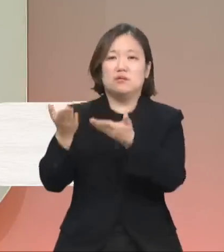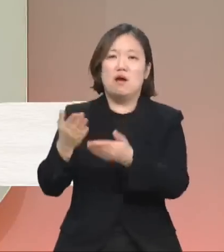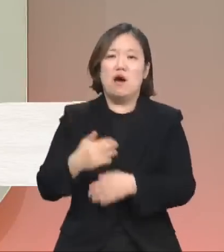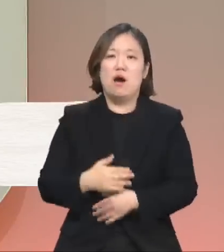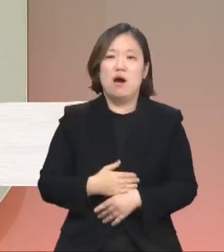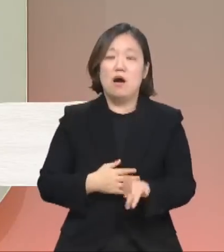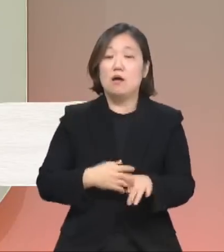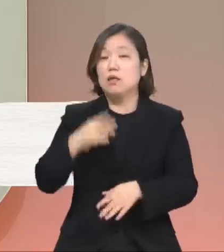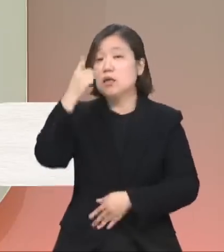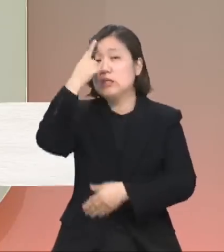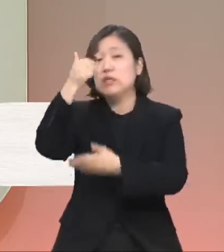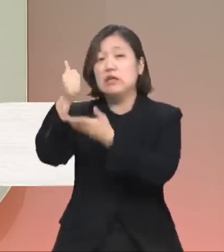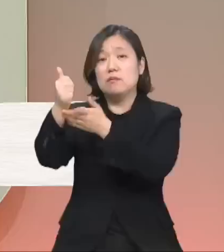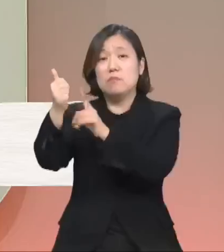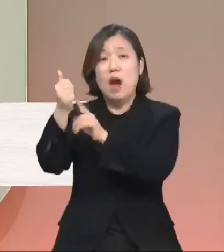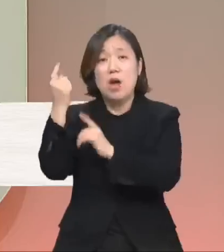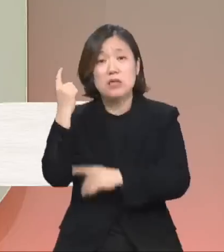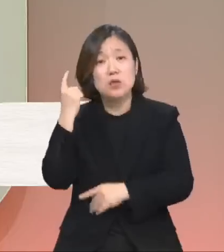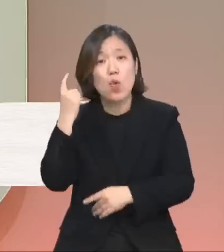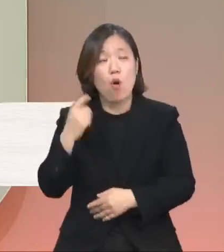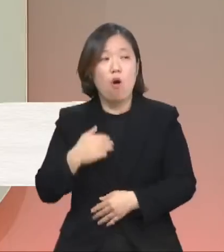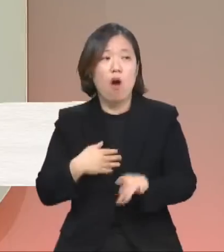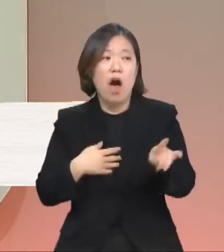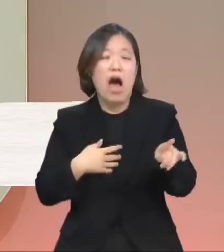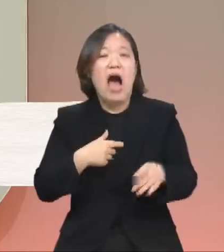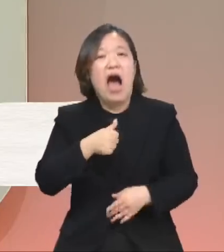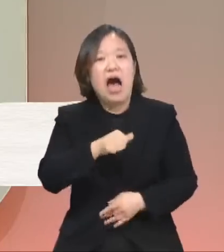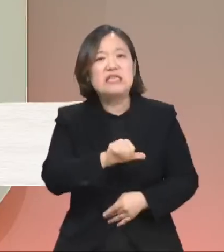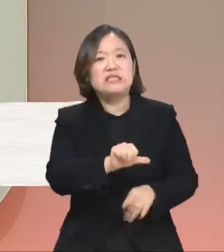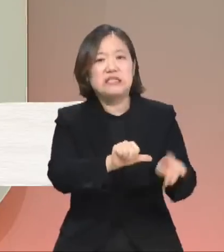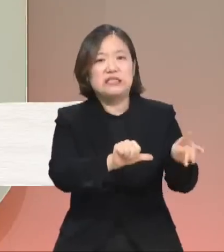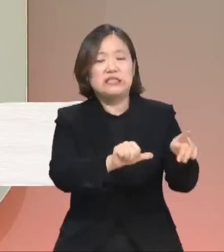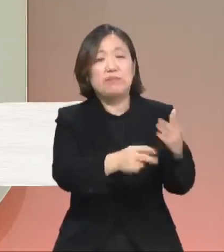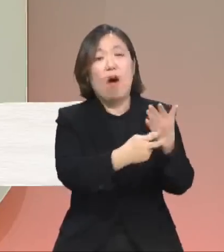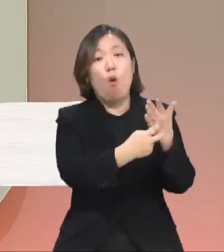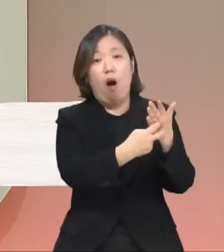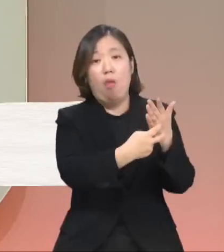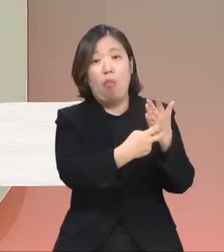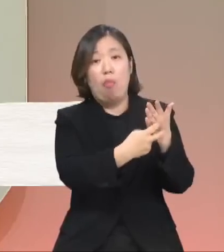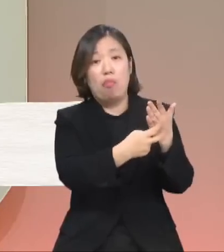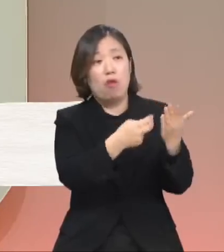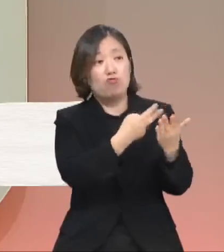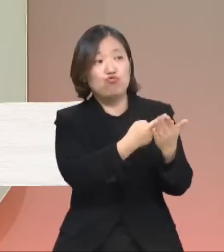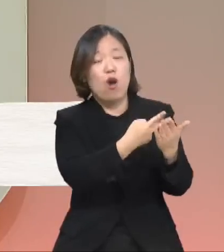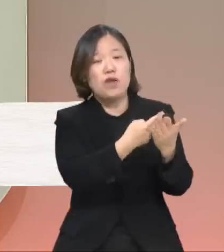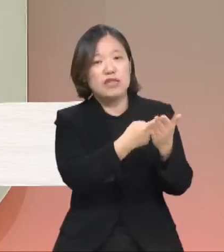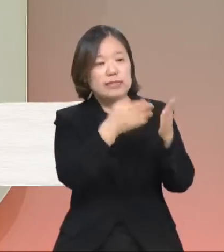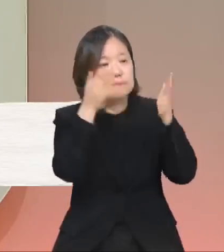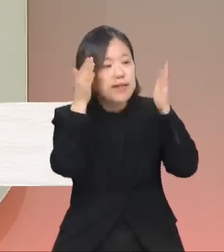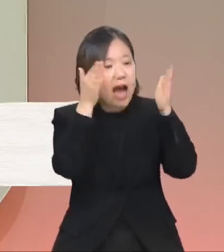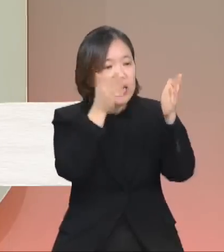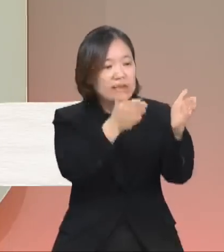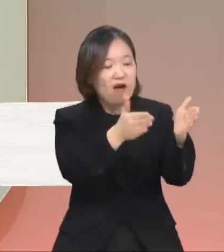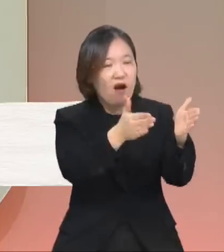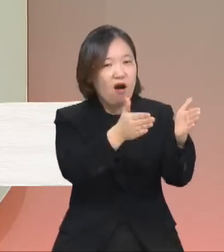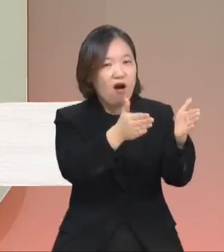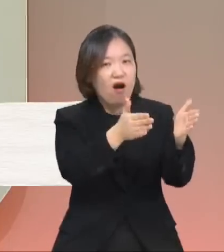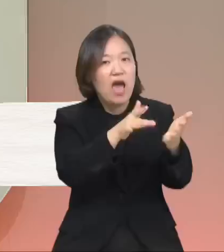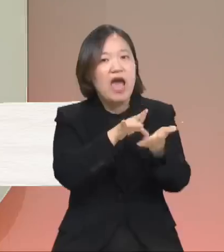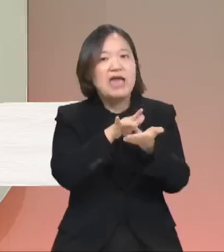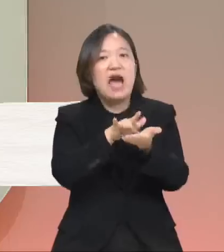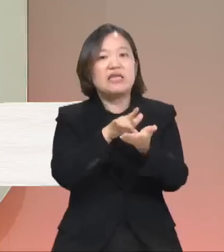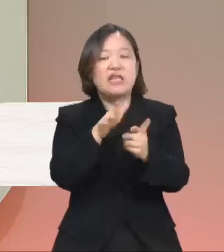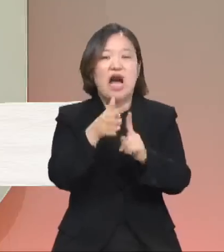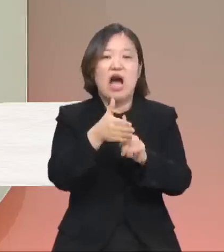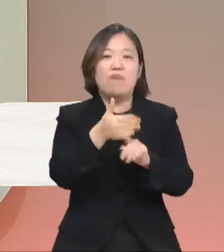주짓수님이 아들이 있는 방향을 향해서 약사여래불 정근을